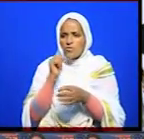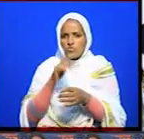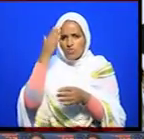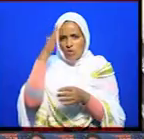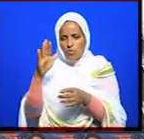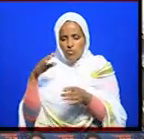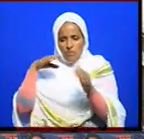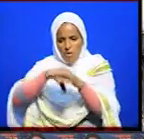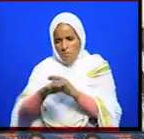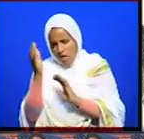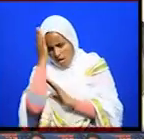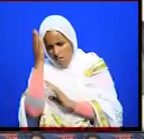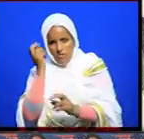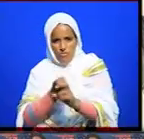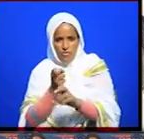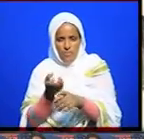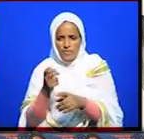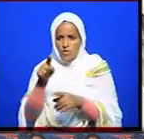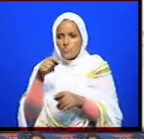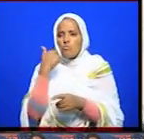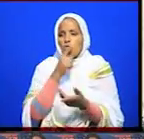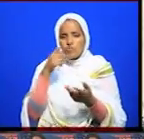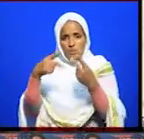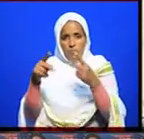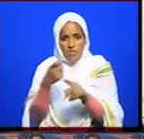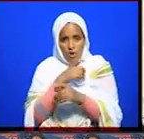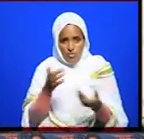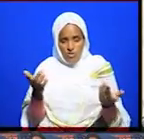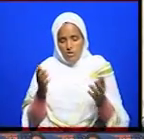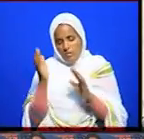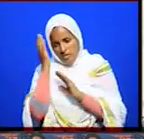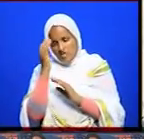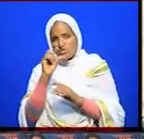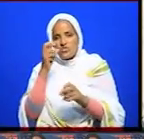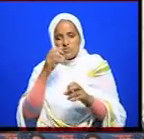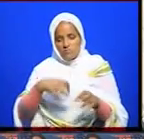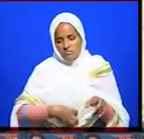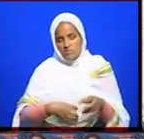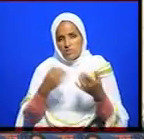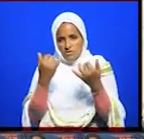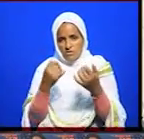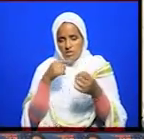እየፈራ ስለሚመጣ ማንነቱን ሳናቀ እናሳድርም። ሳናቀው